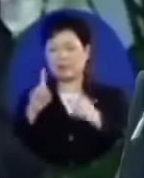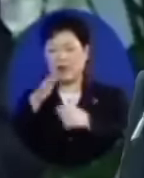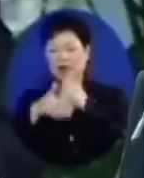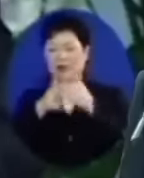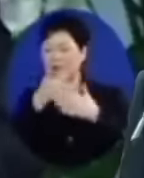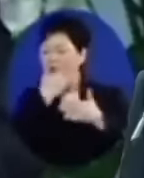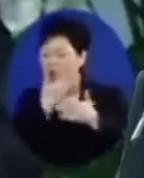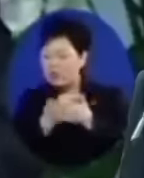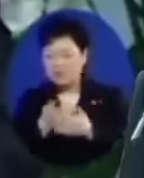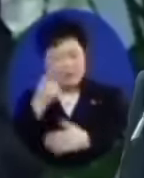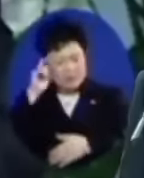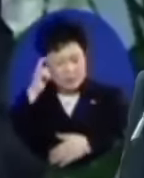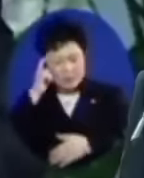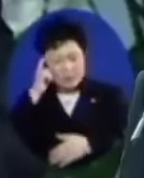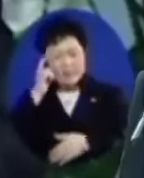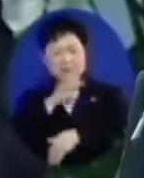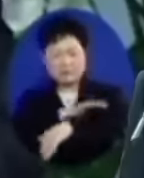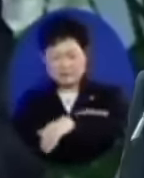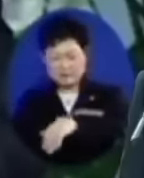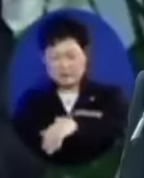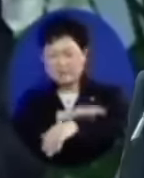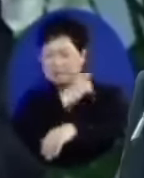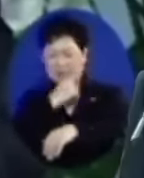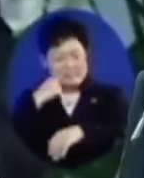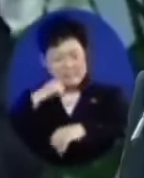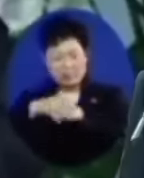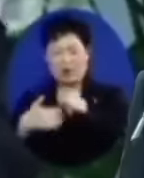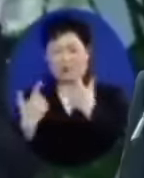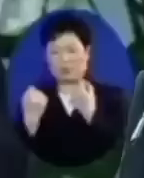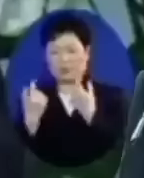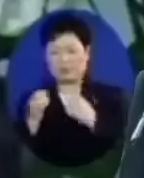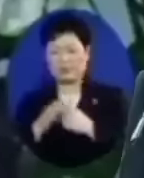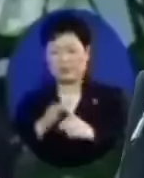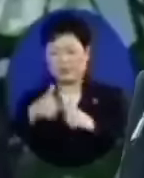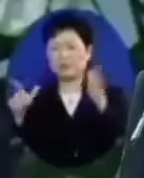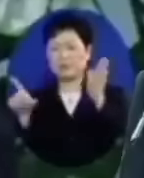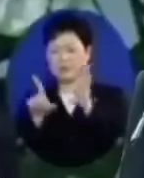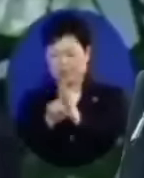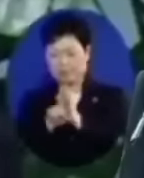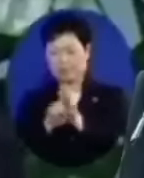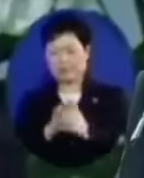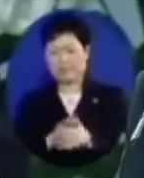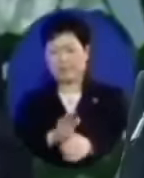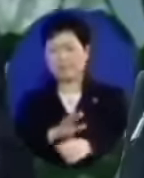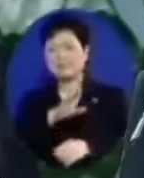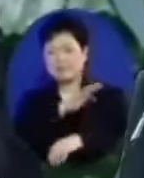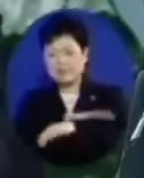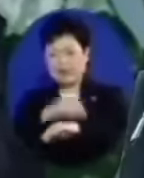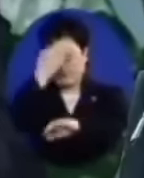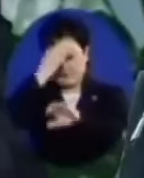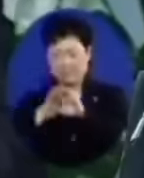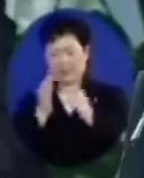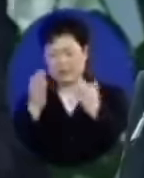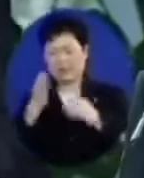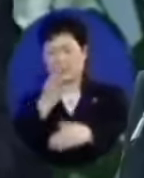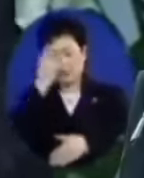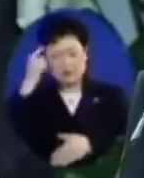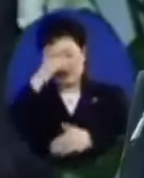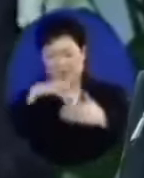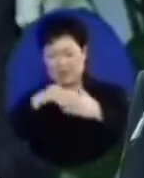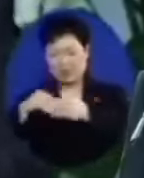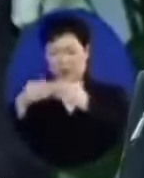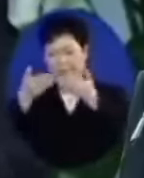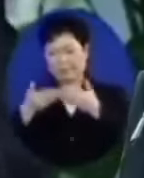값이 많이 나가려면 잘 익은 과일이 되어야 되는 것입니다. 예수님을 믿고 잘 예배드리고 성령님의 인도를